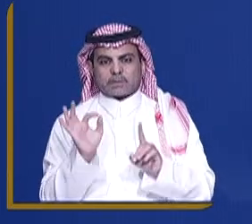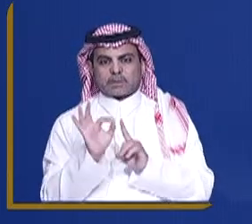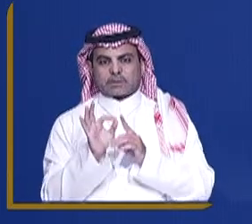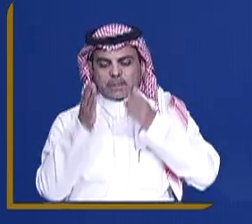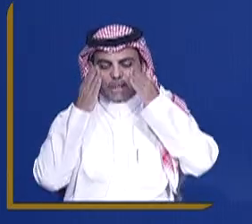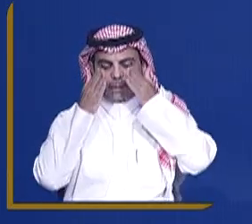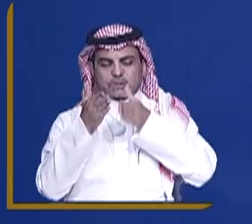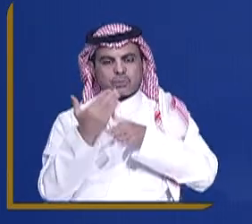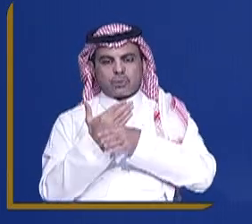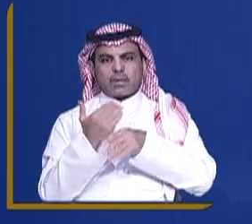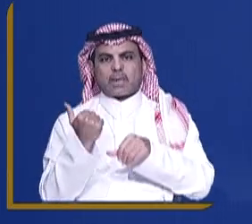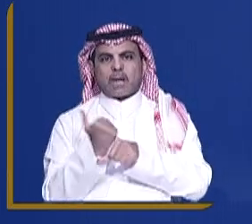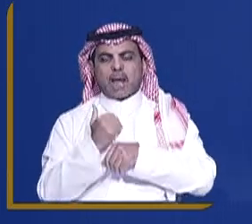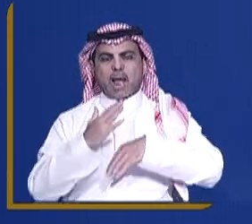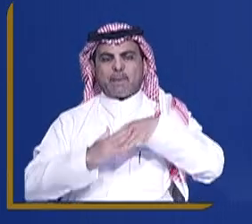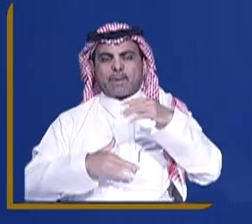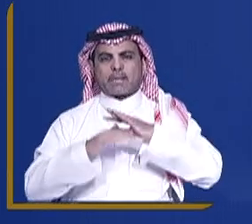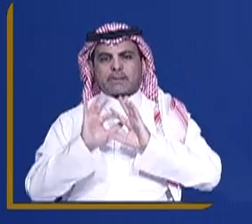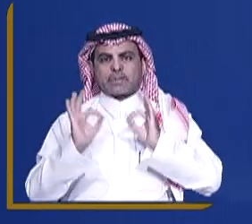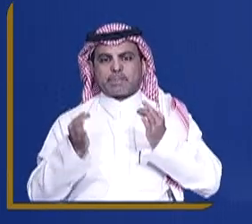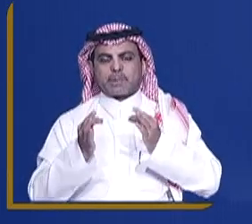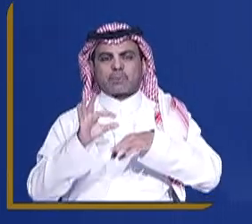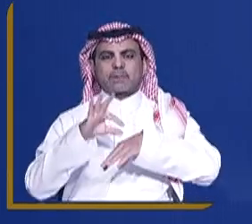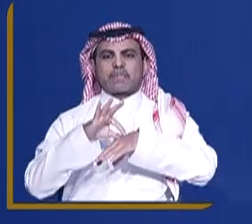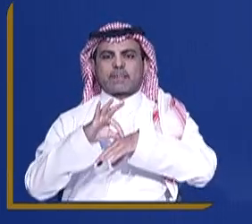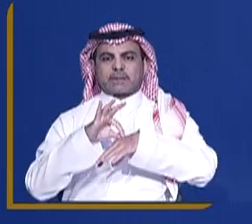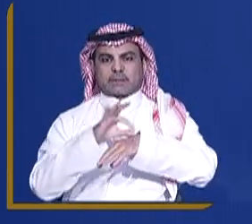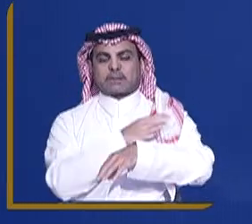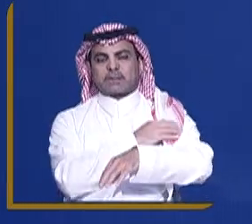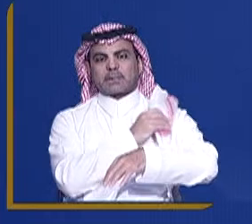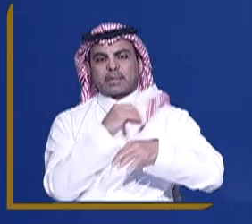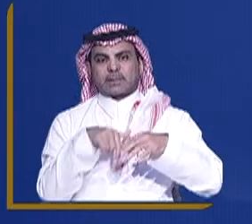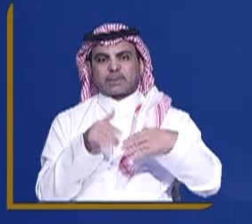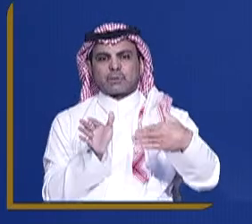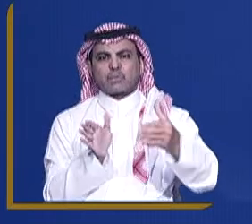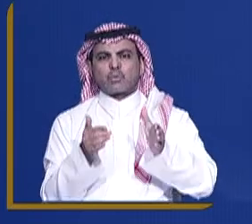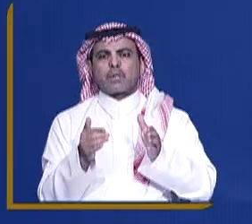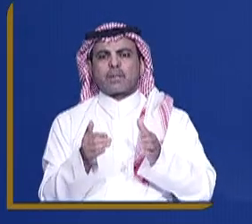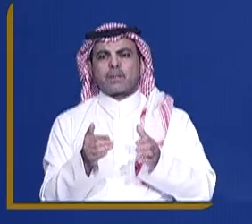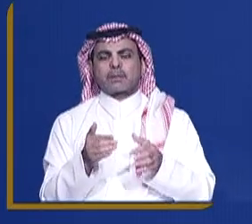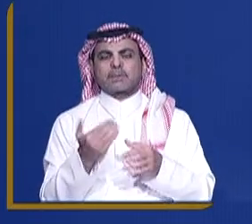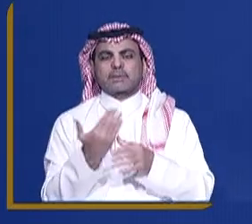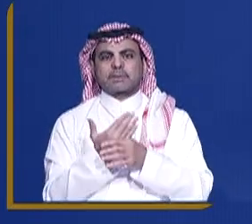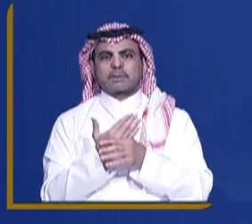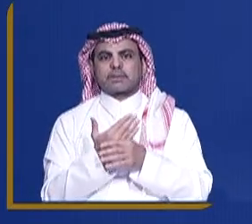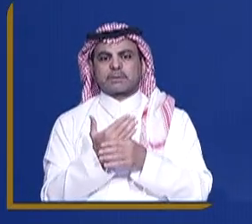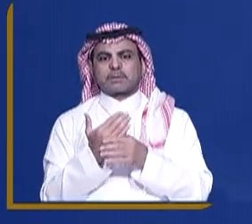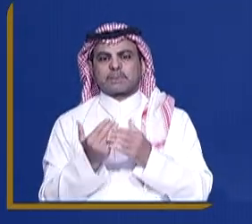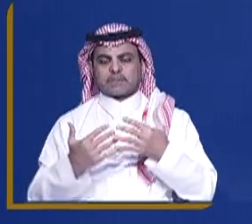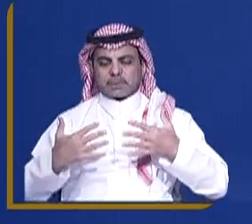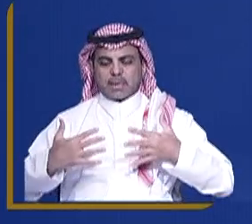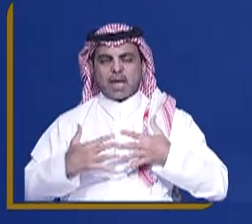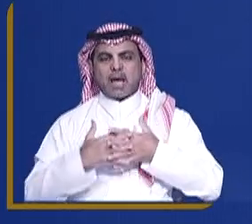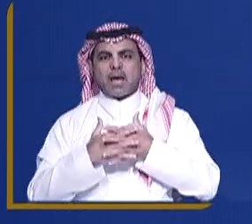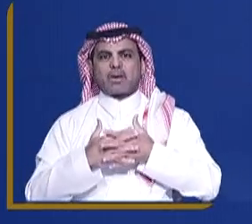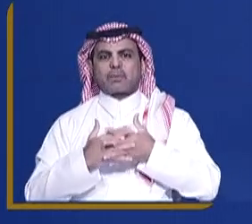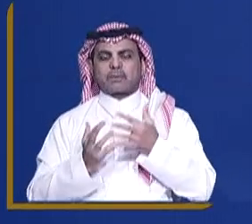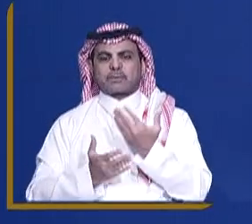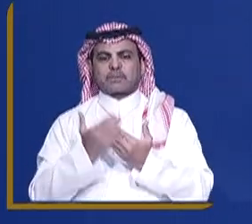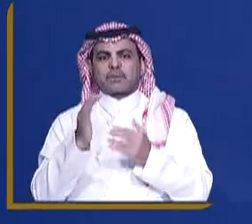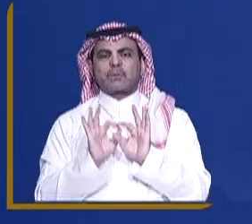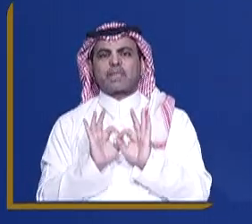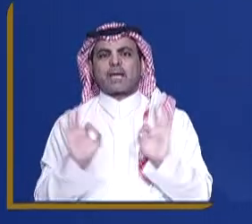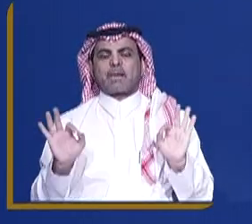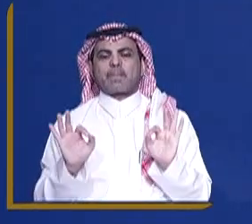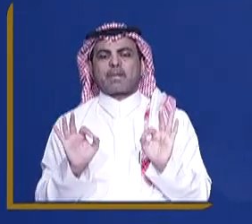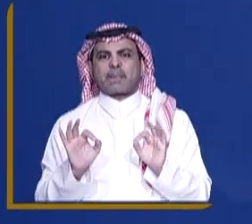الله على الأعمال الاجتماعية والإنسانية، ونهدف طبعا من هذا الصندوق هو تعزيز روح التعاون البناء والتكامل